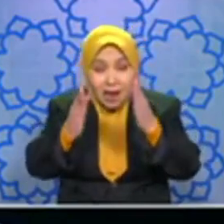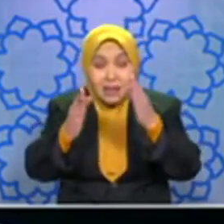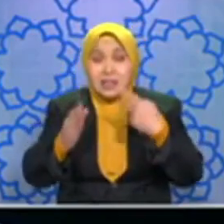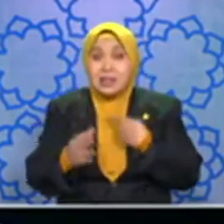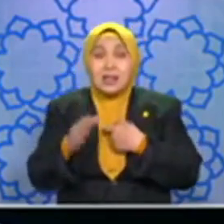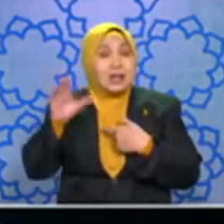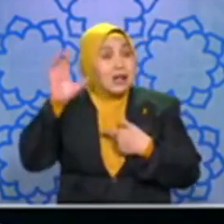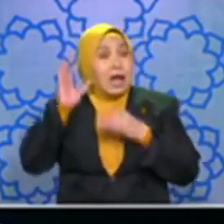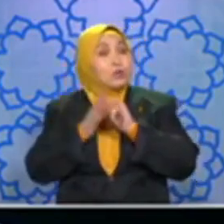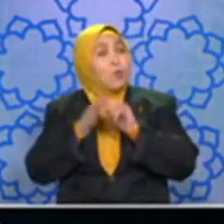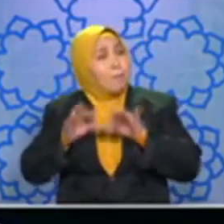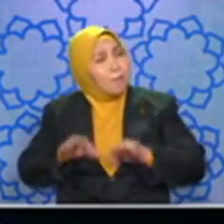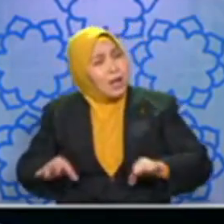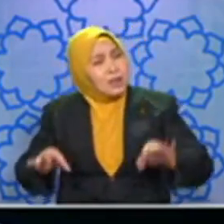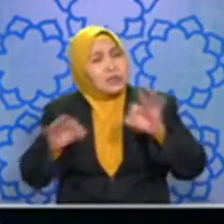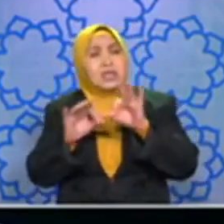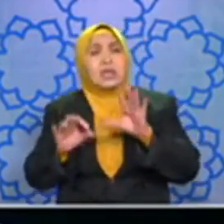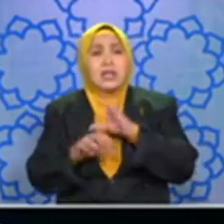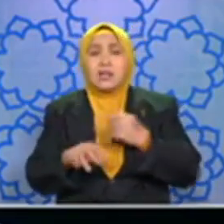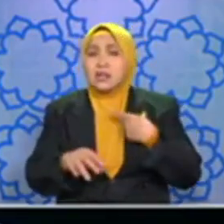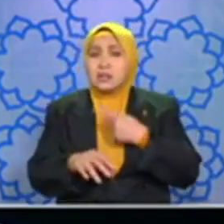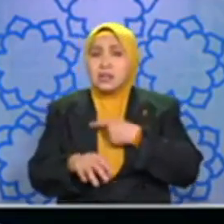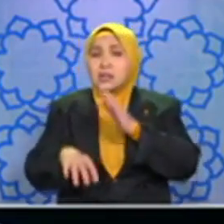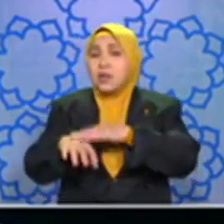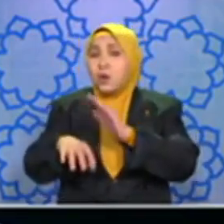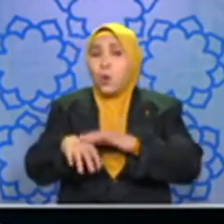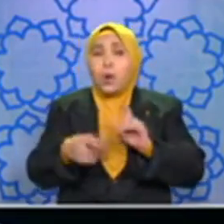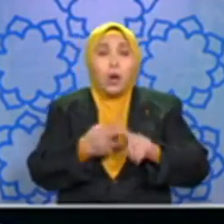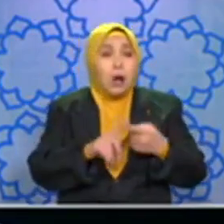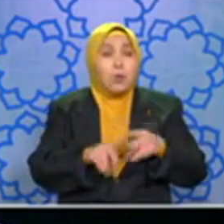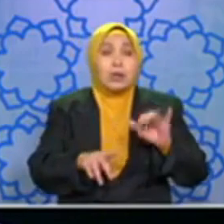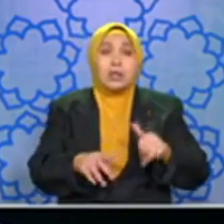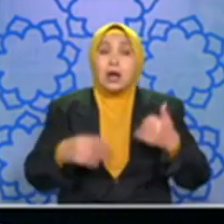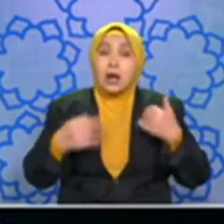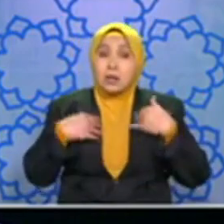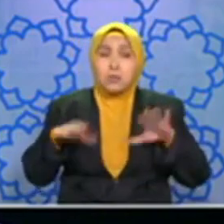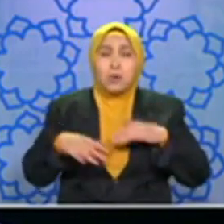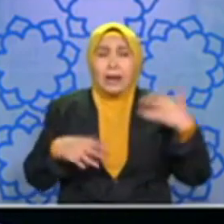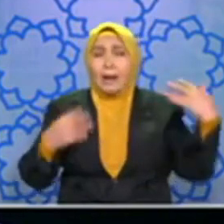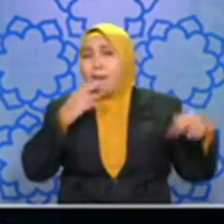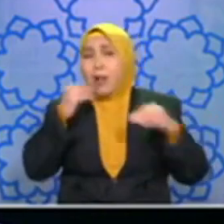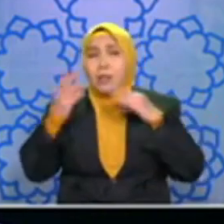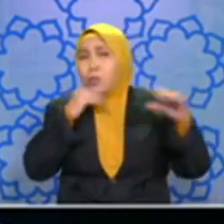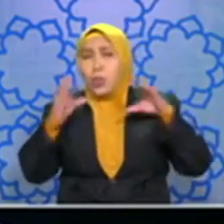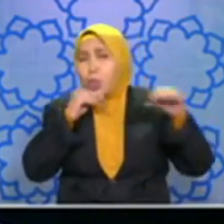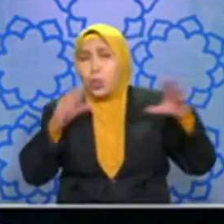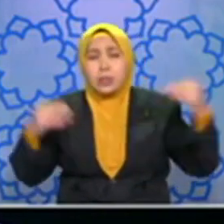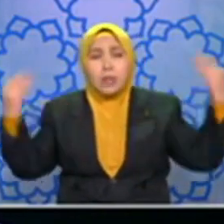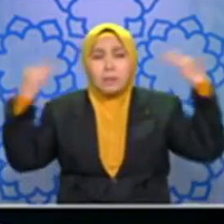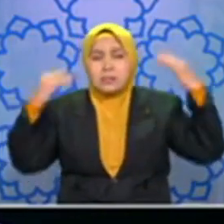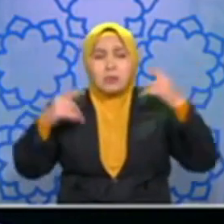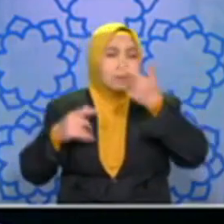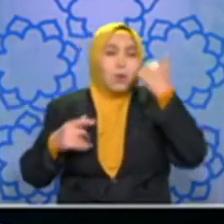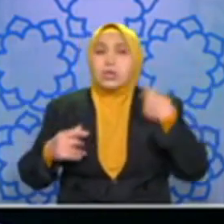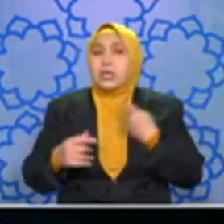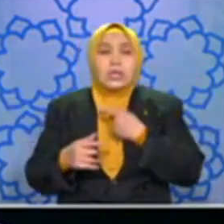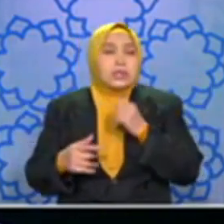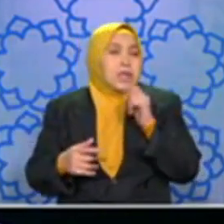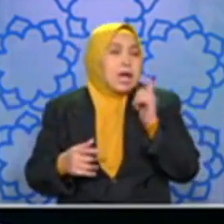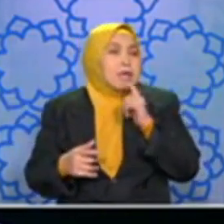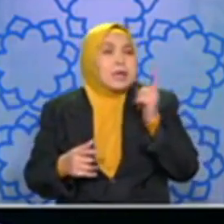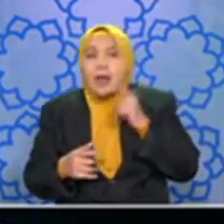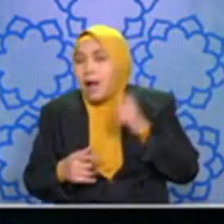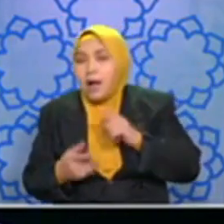itu penting. Dan kita tegur kepada kawan-kawan kalau ada yang dia buat bising ke apa sebagainya. Bukan apa, pasal kita tidak mahu kawan kita